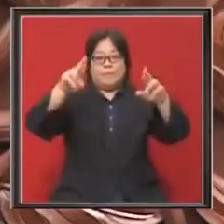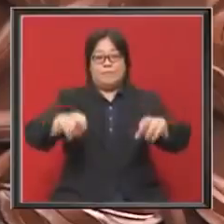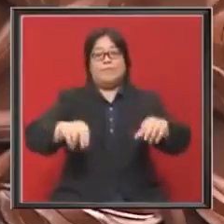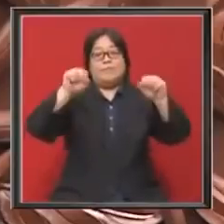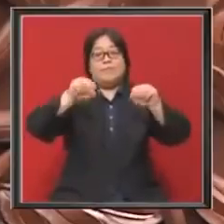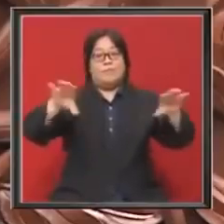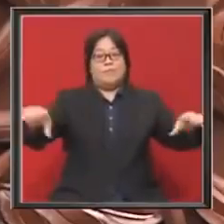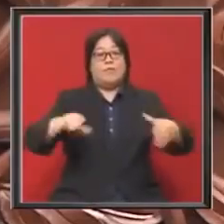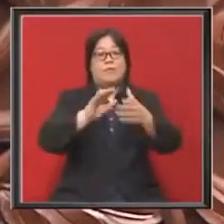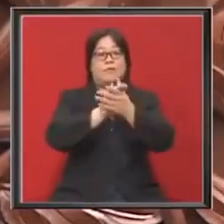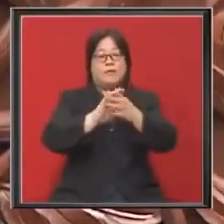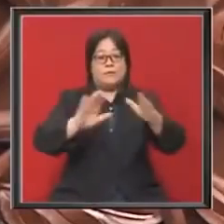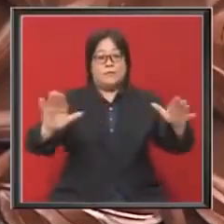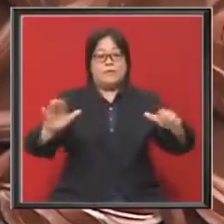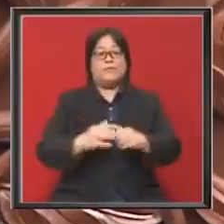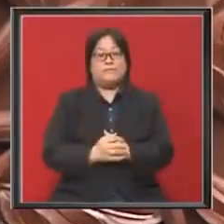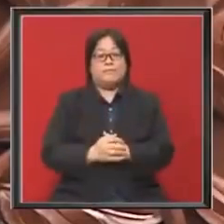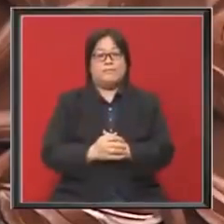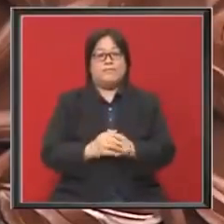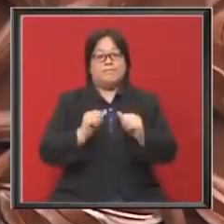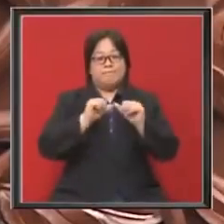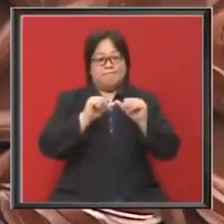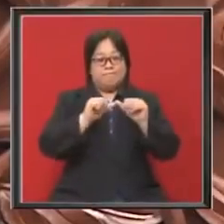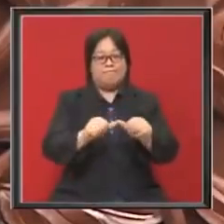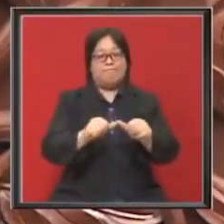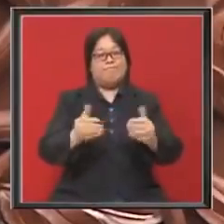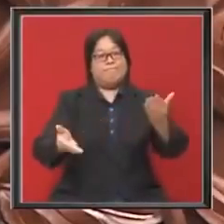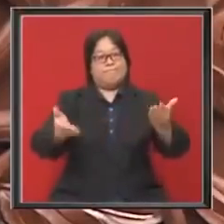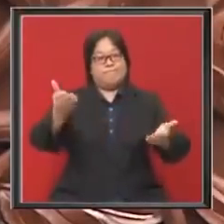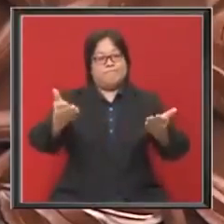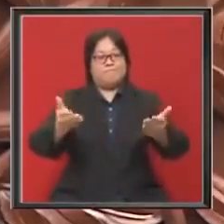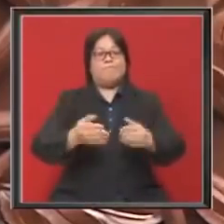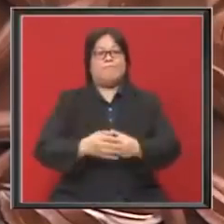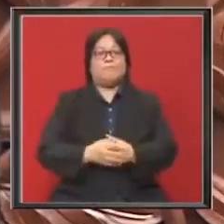dilaksanakan dengan selamat akan terus dipertimbangkan